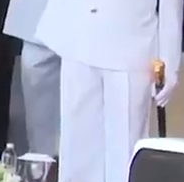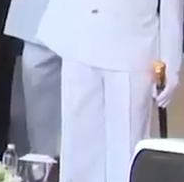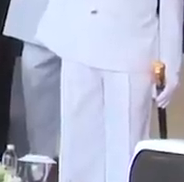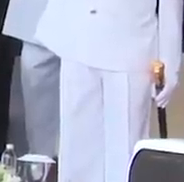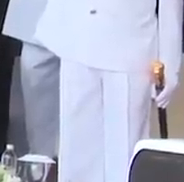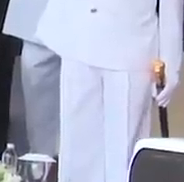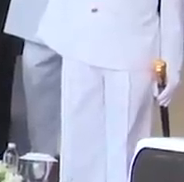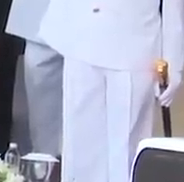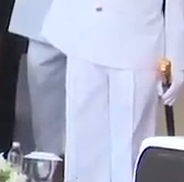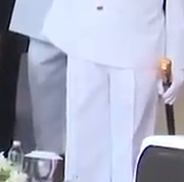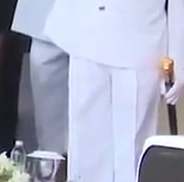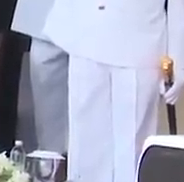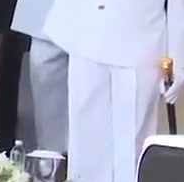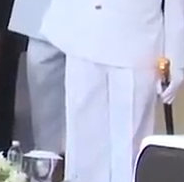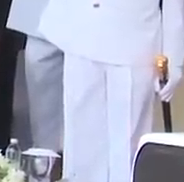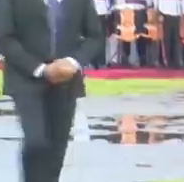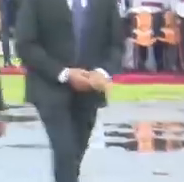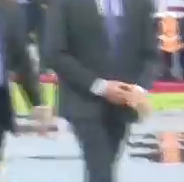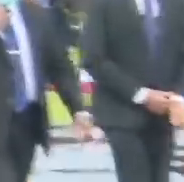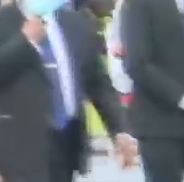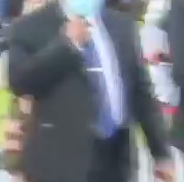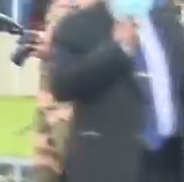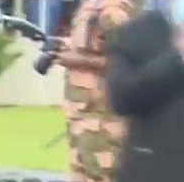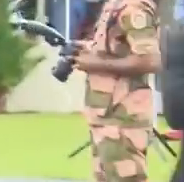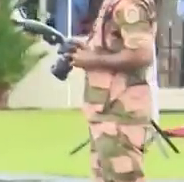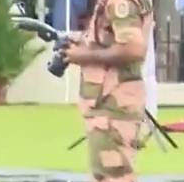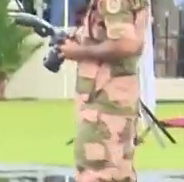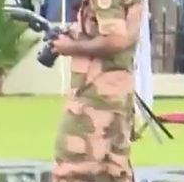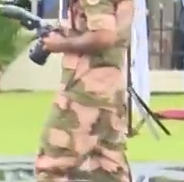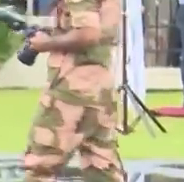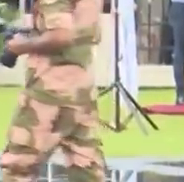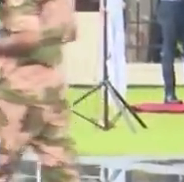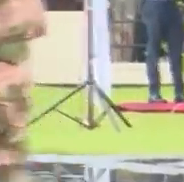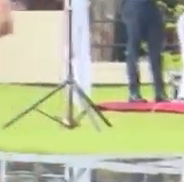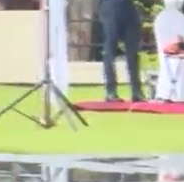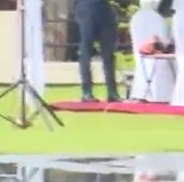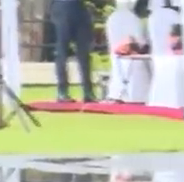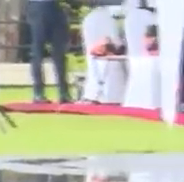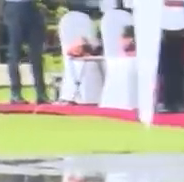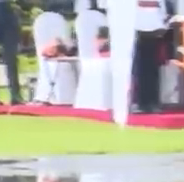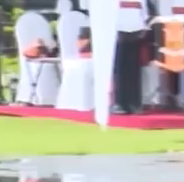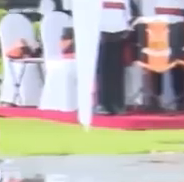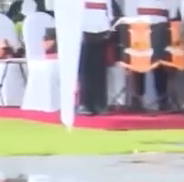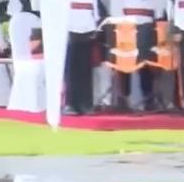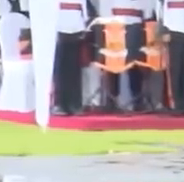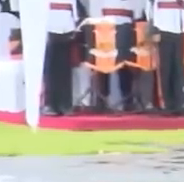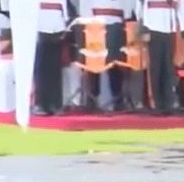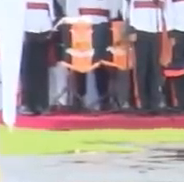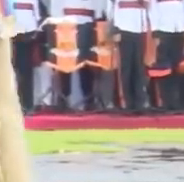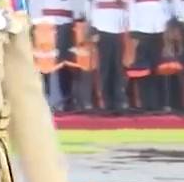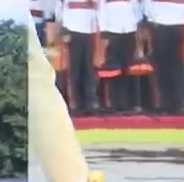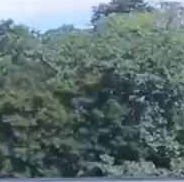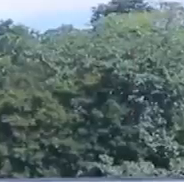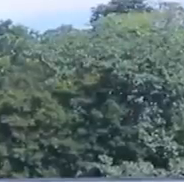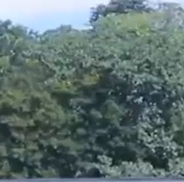සීඩී වික්‍රමරත්න සහ සිවිල් ආරක්ෂක දෙපාර්තමේන්තුවේ අධ්‍යක්ෂ ජෙනරල් මේජර් ජෙනරල් රංජන් ලමාහේවා මහතා ඇතුළු ආරක්ෂකාංශ නිලධාරීන් රැසක් එක්ව